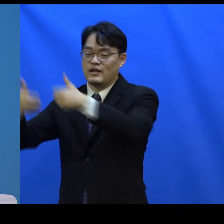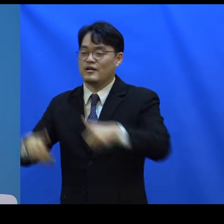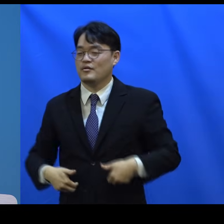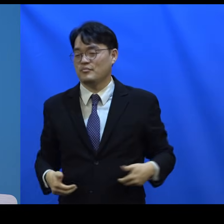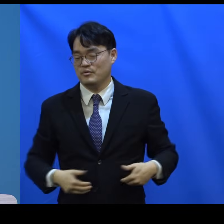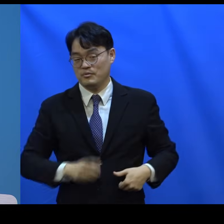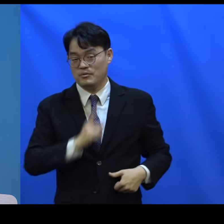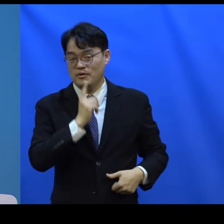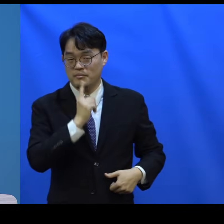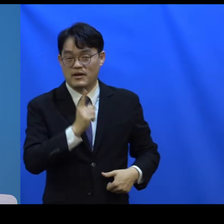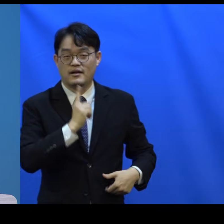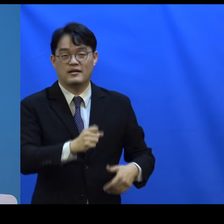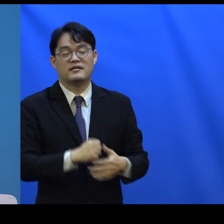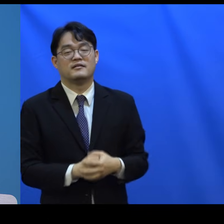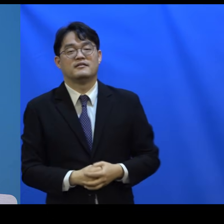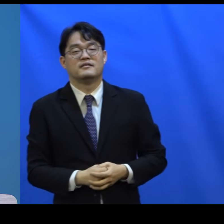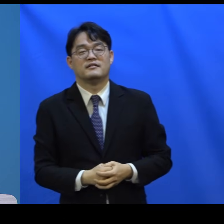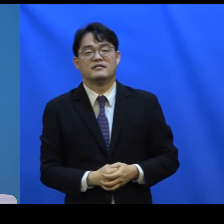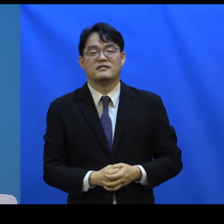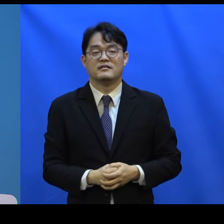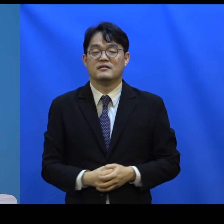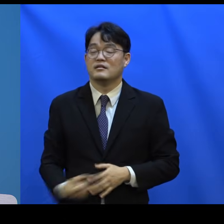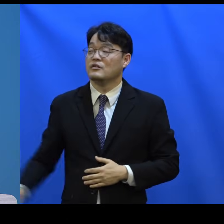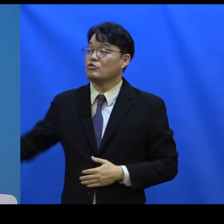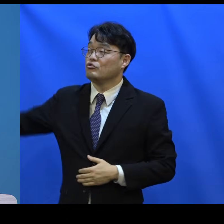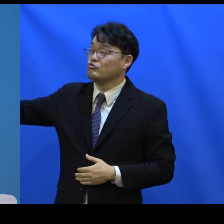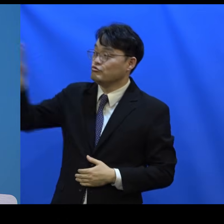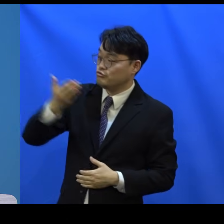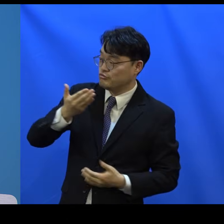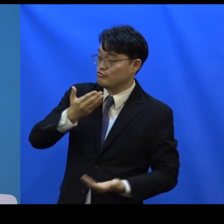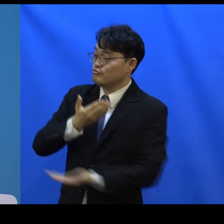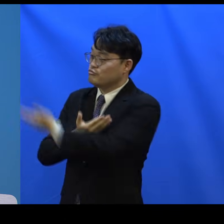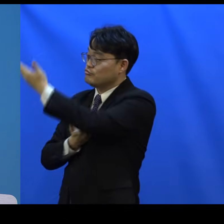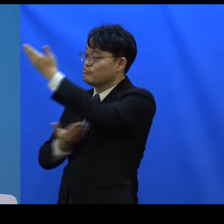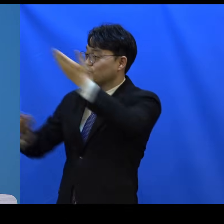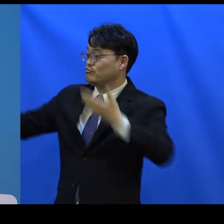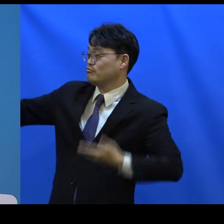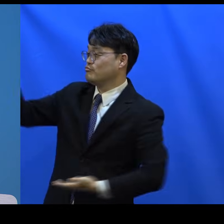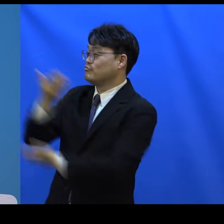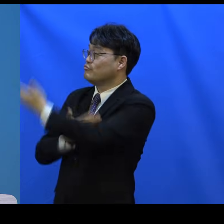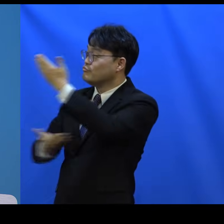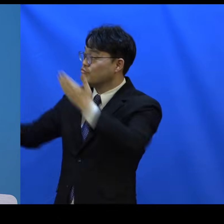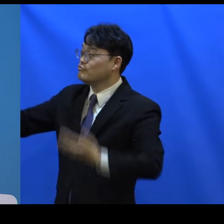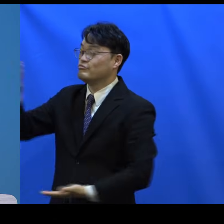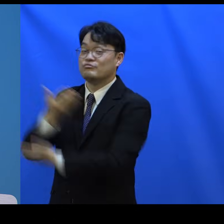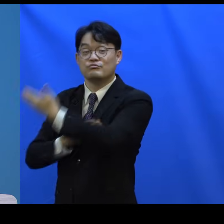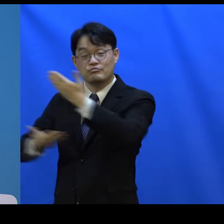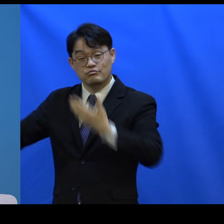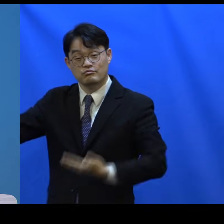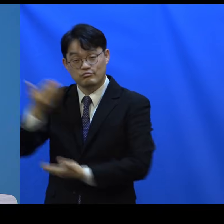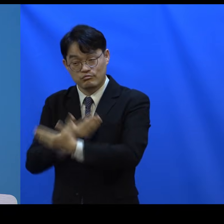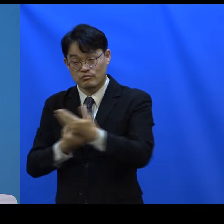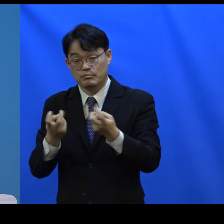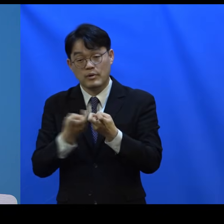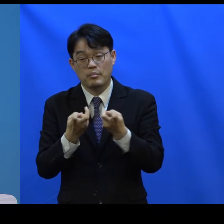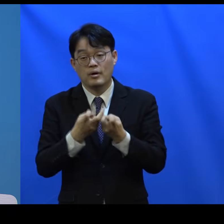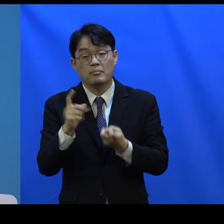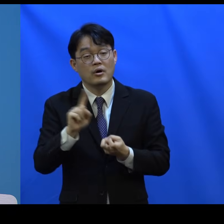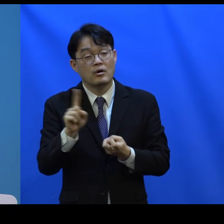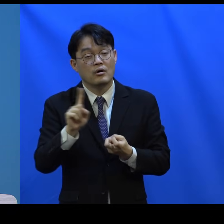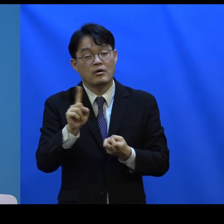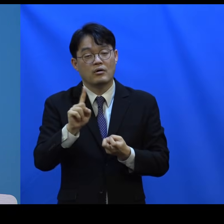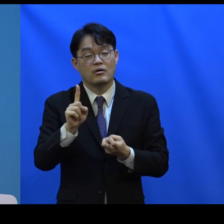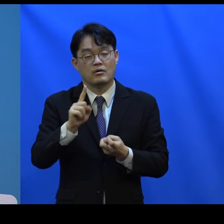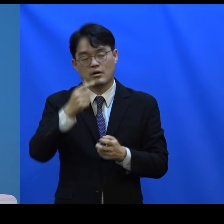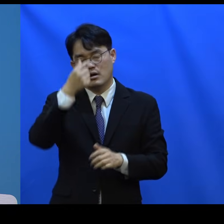그분에게 드리는 이 것들이 결국은 이제 어디에서 나타나야 되냐면 우리의 예배 안에서 드러나야 됩니다. 하나님을 사랑하는